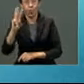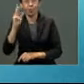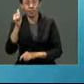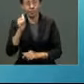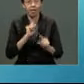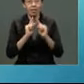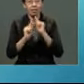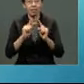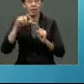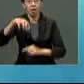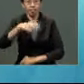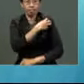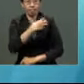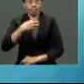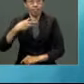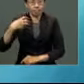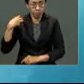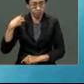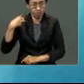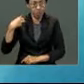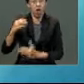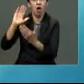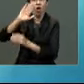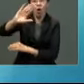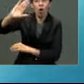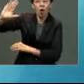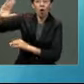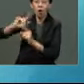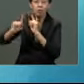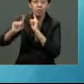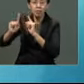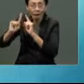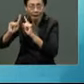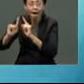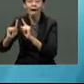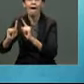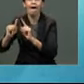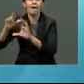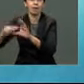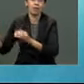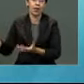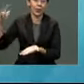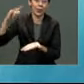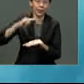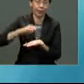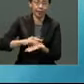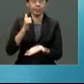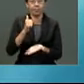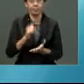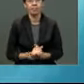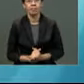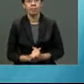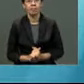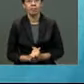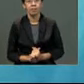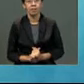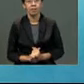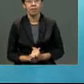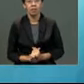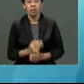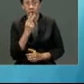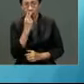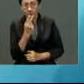ดต่อกับทางสถานทูตประจำประเทศนั้นๆได้โดยตรงเลยนะครับเพื่อจะได้นำคนไทยกลับมาเพื่อให้สอดคล้องกับ Stay Quarantine ต้องมา